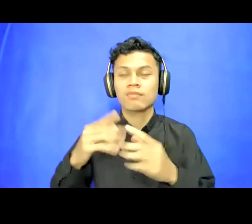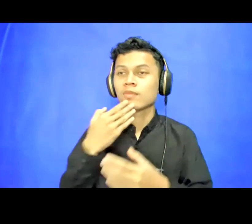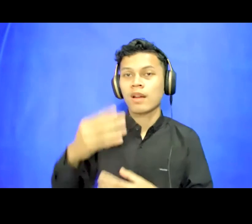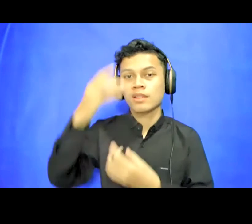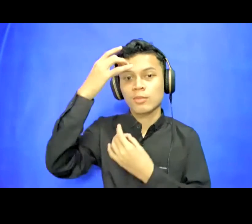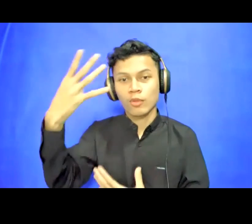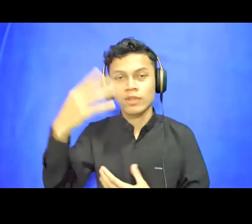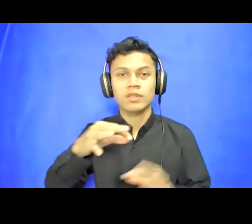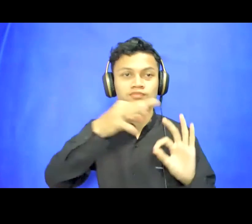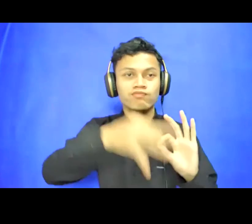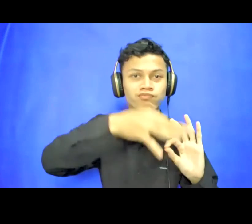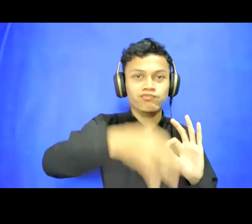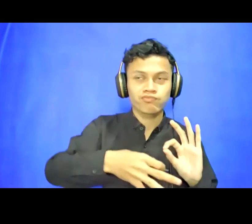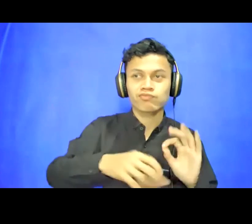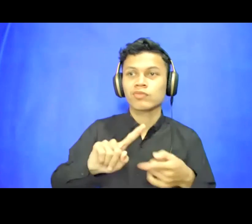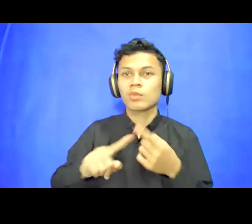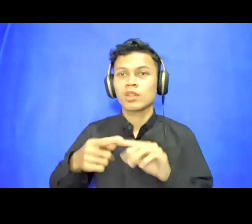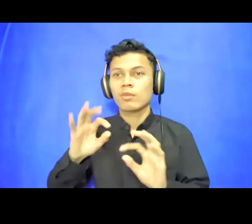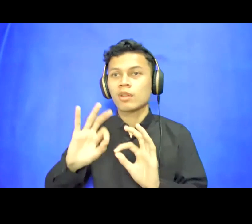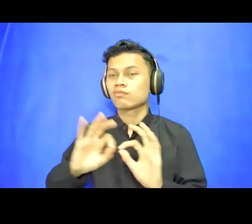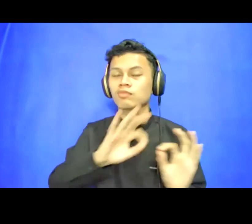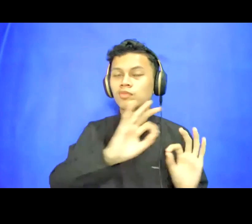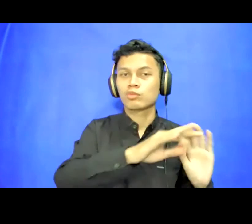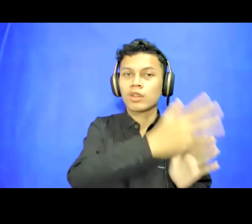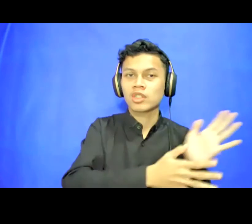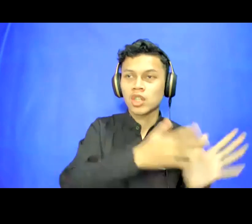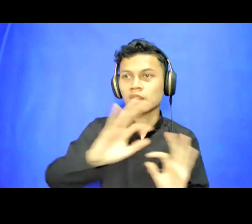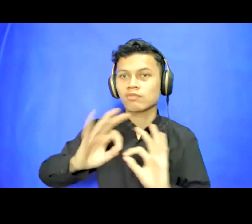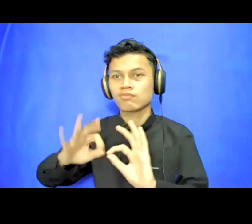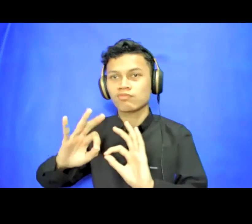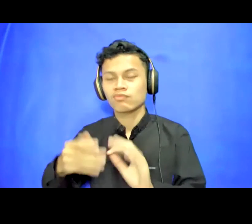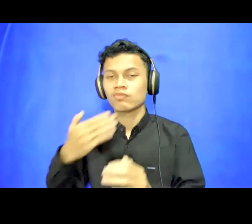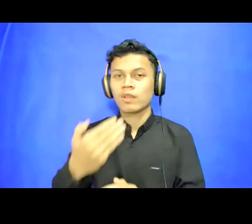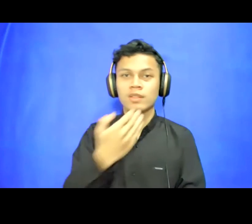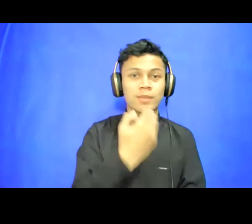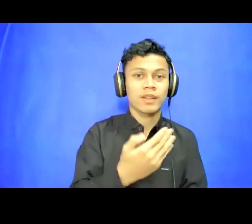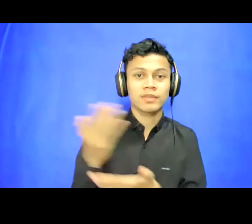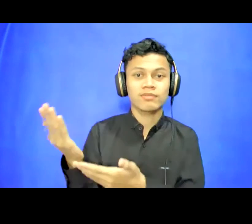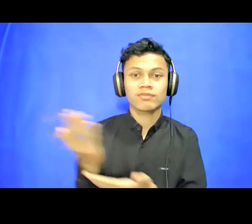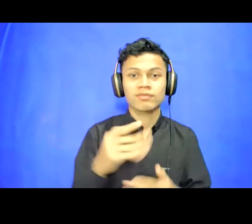teman-teman penterjemah yang sudah membantu menerjemahkan sesi ini. Terima kasih banyak, over to you Mas Antia.